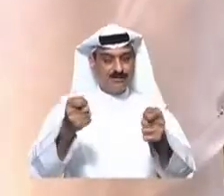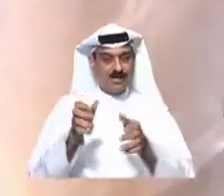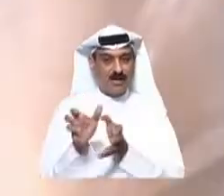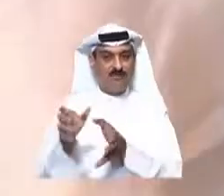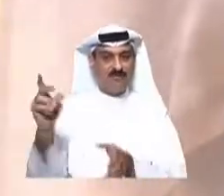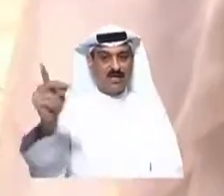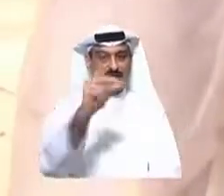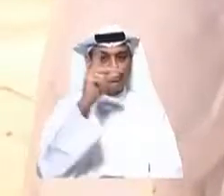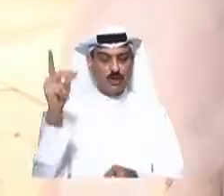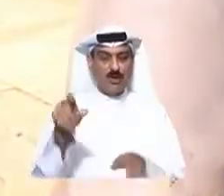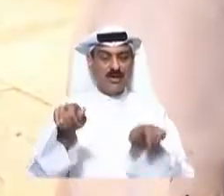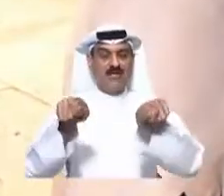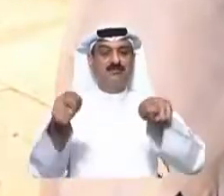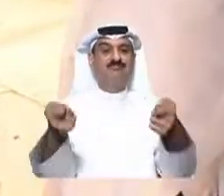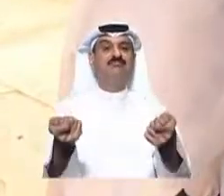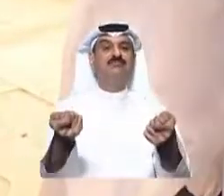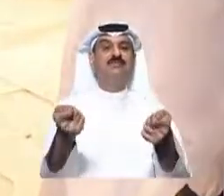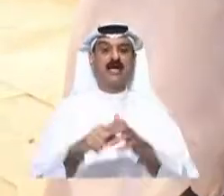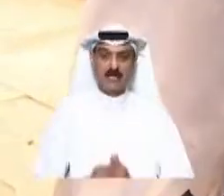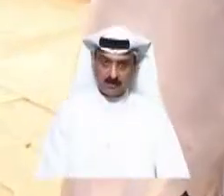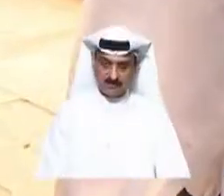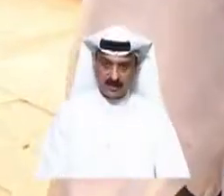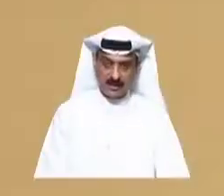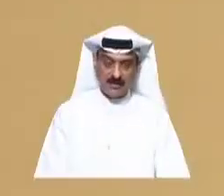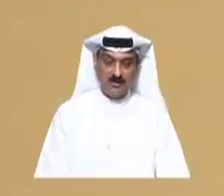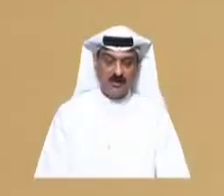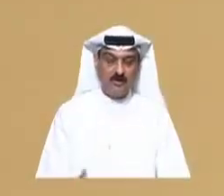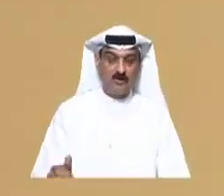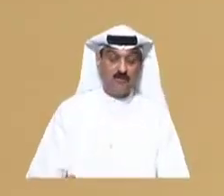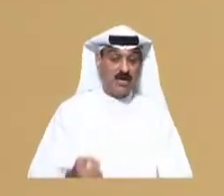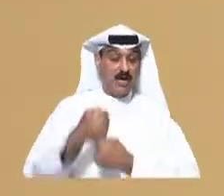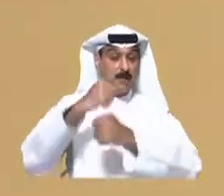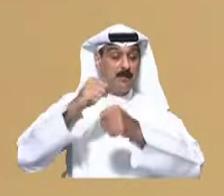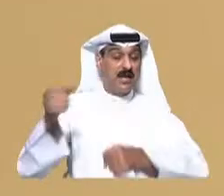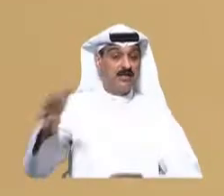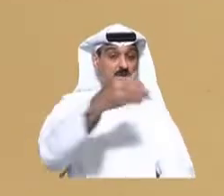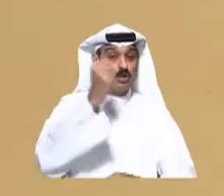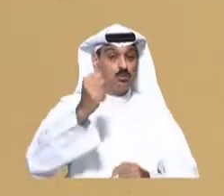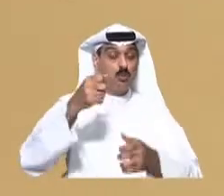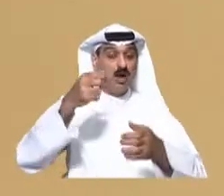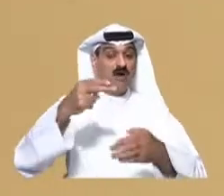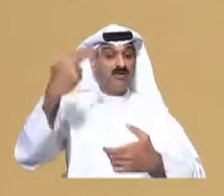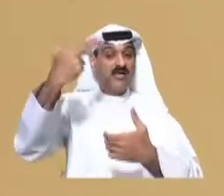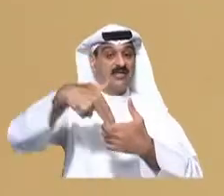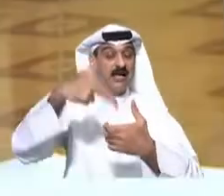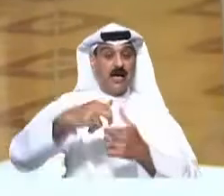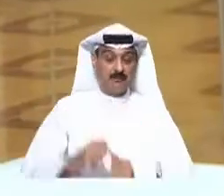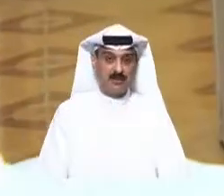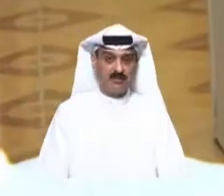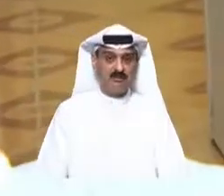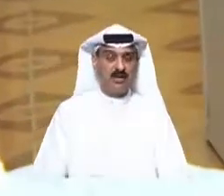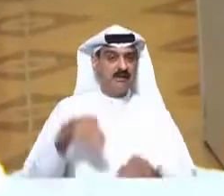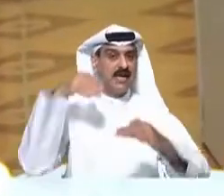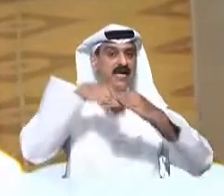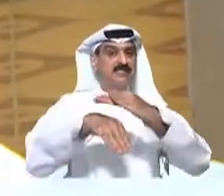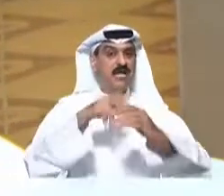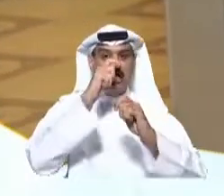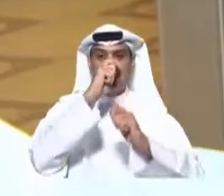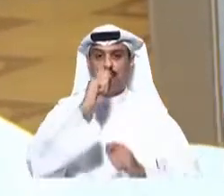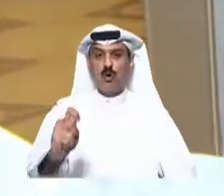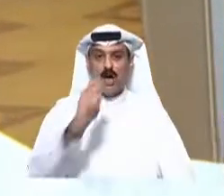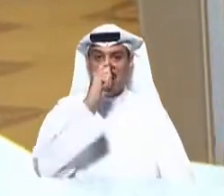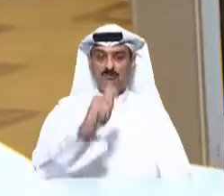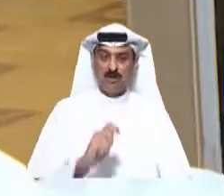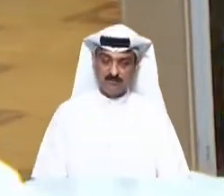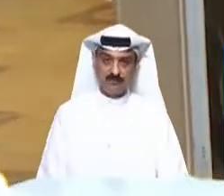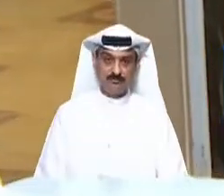التدخل السريع لبلدية محافظة الأحمدي سراديب ومخازن مخالفة. طبعا بتوجيهات من المدير العام بلديه